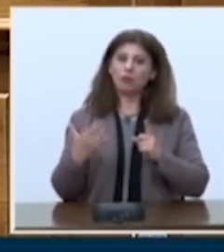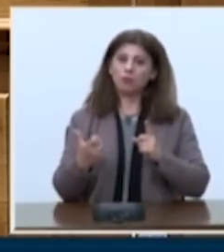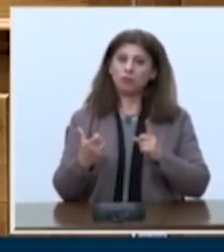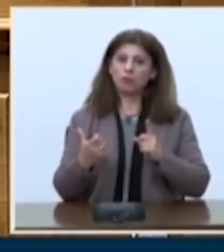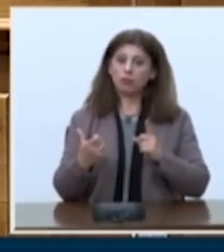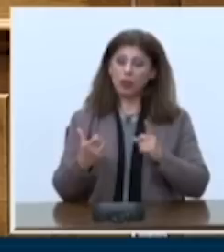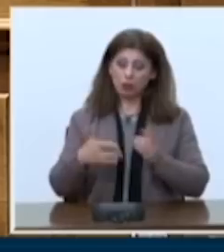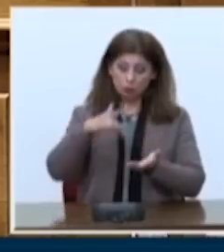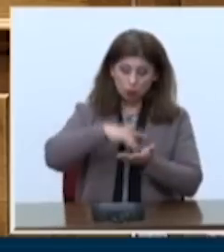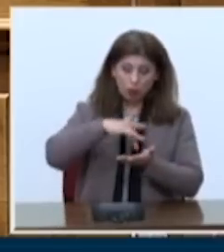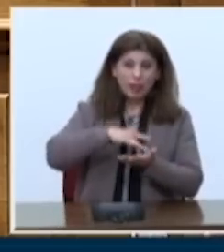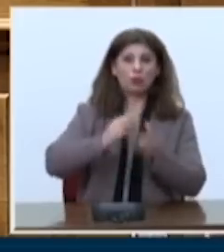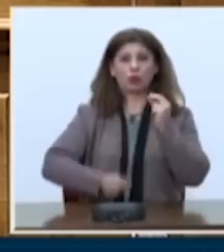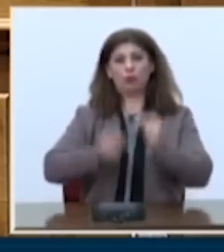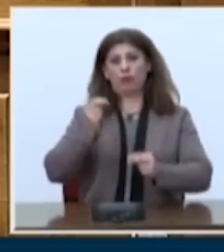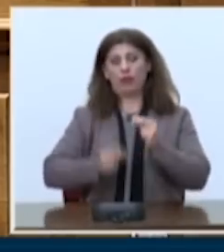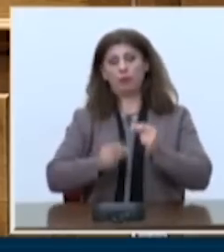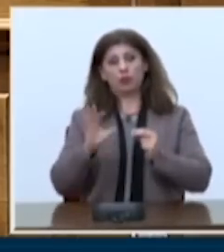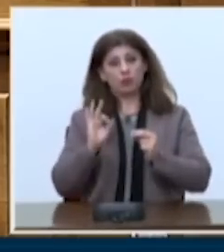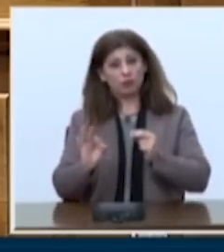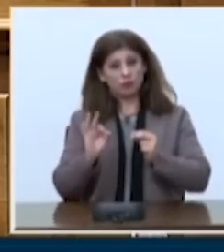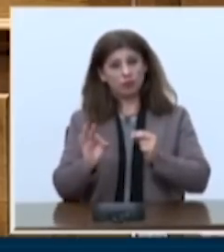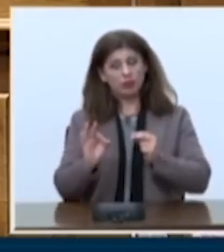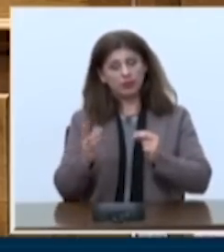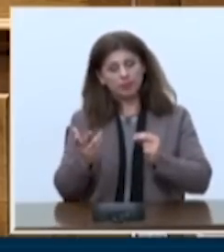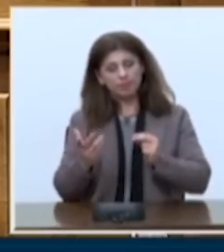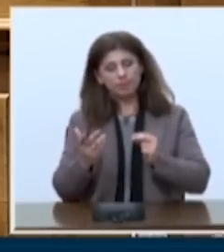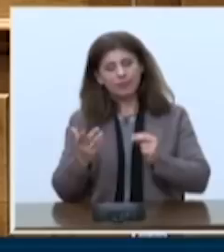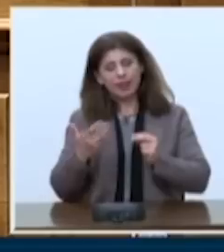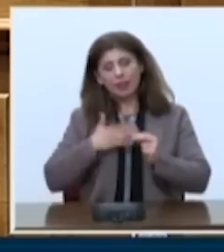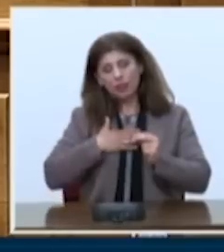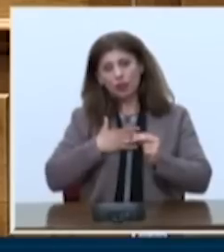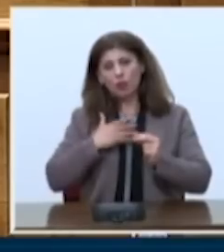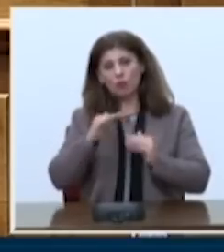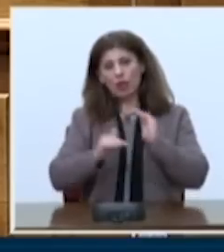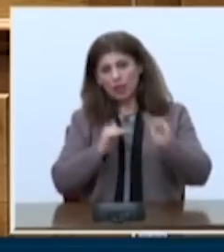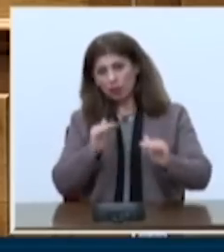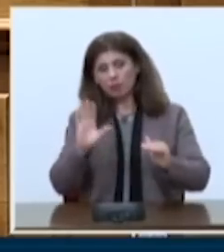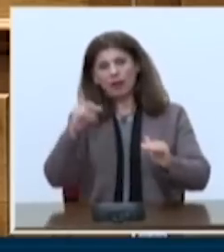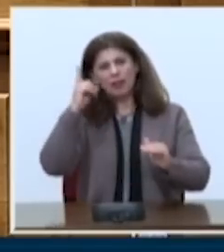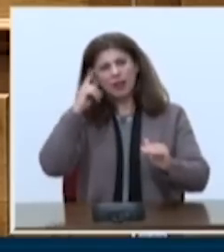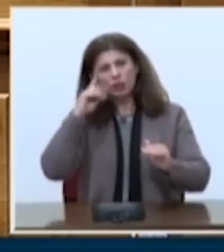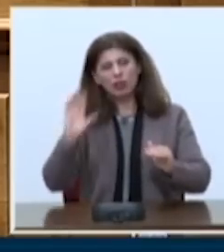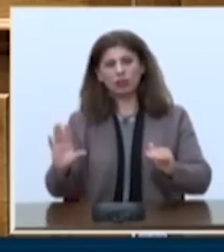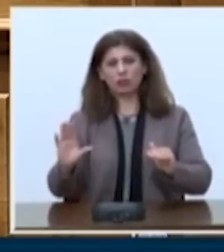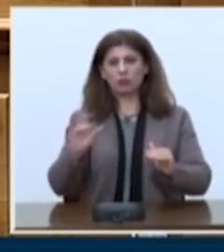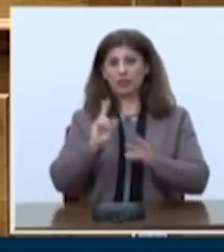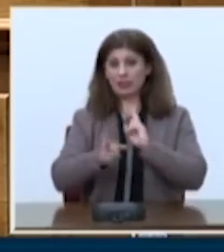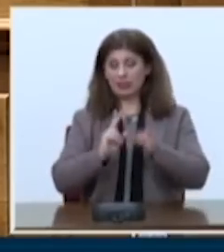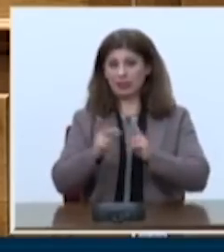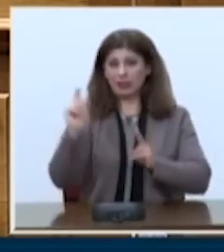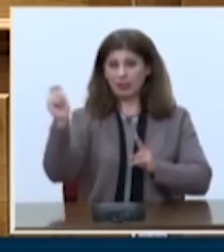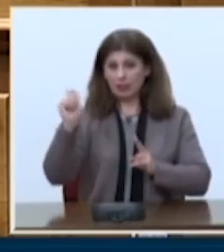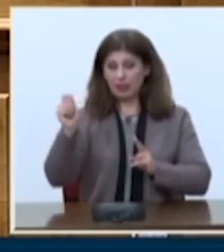κυκλώνα? Φυσικά ρητορικό το ερώτημα, δεν σας θεωρούμε ούτε ανόητους, ούτε σας κατηγορούμε για πολιτική